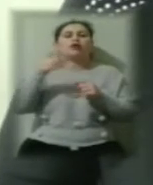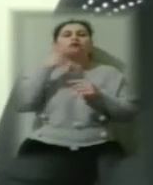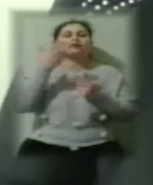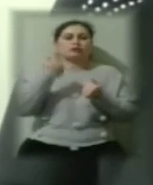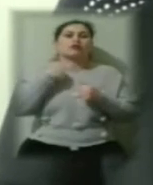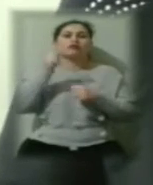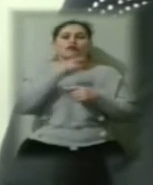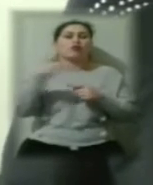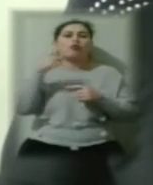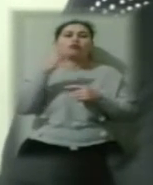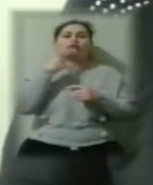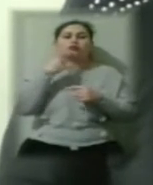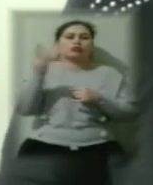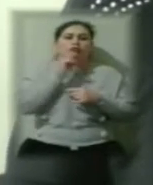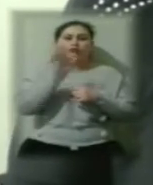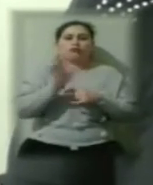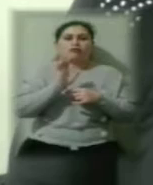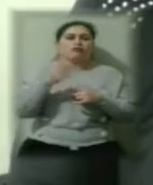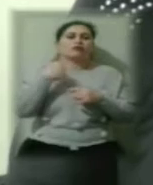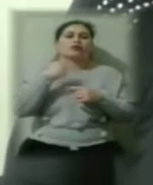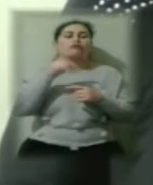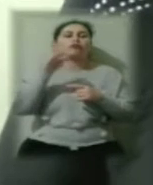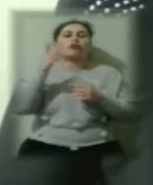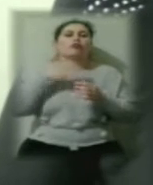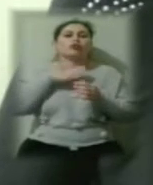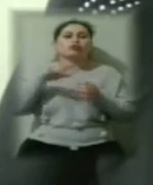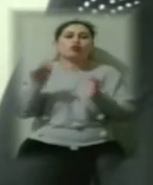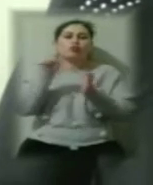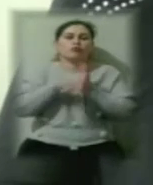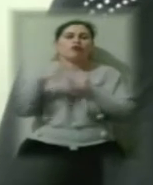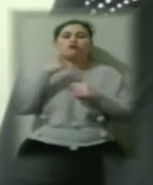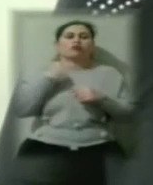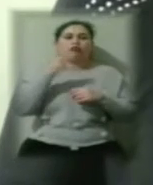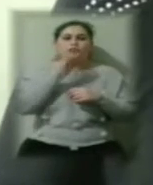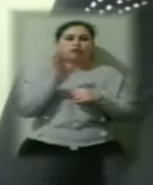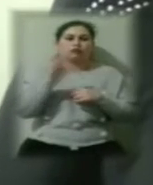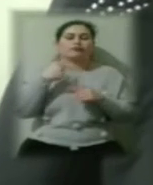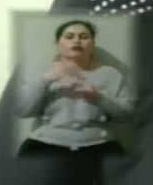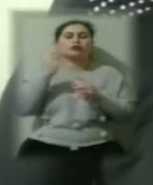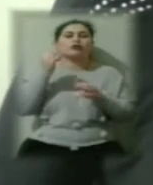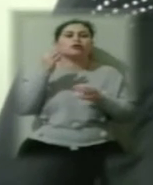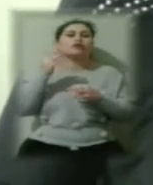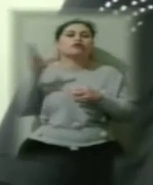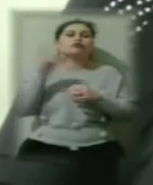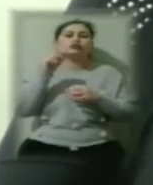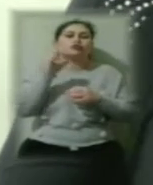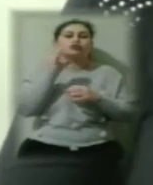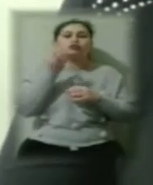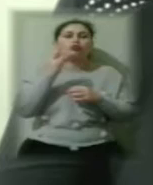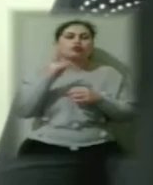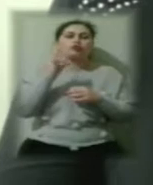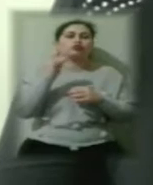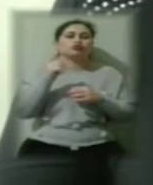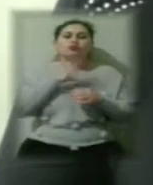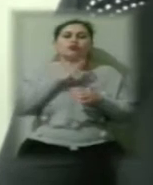він її не признає. Він дітей вбив. Там на сонечці все було переломане. Кожна